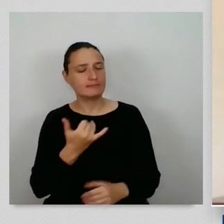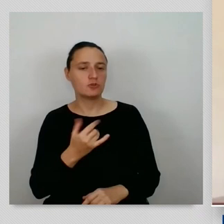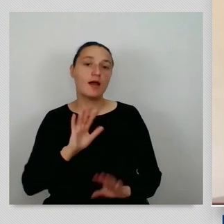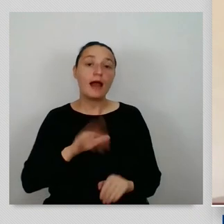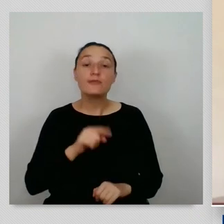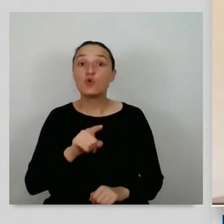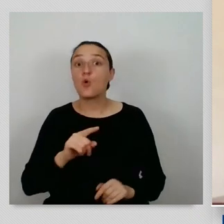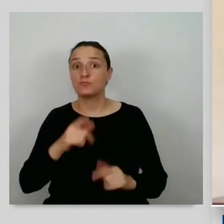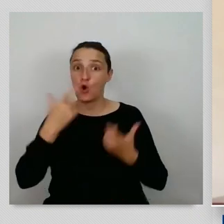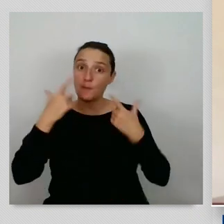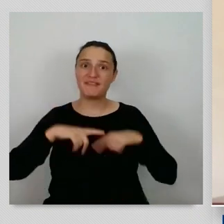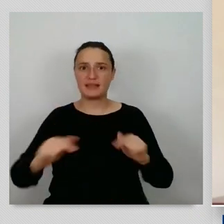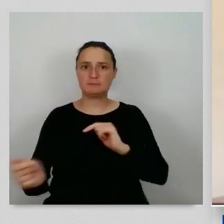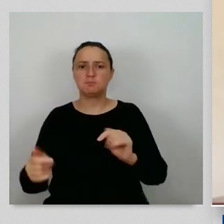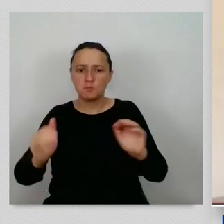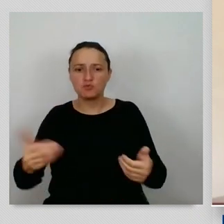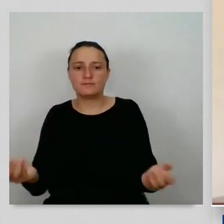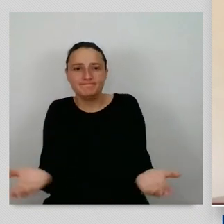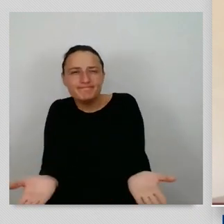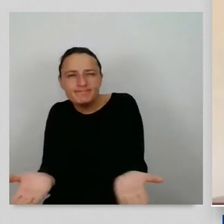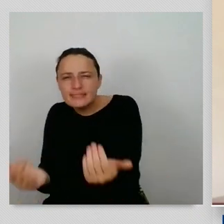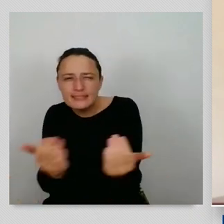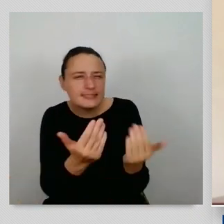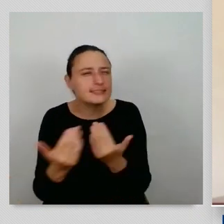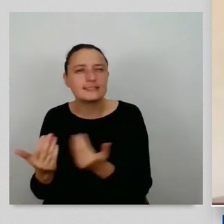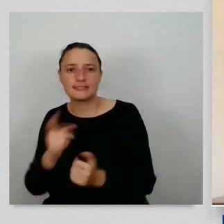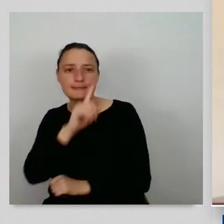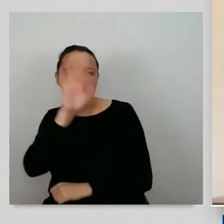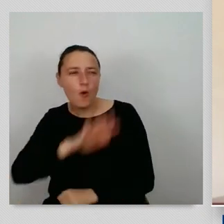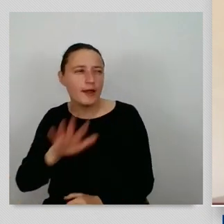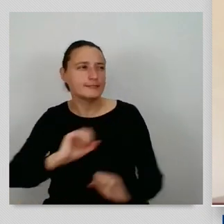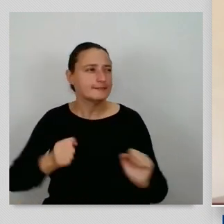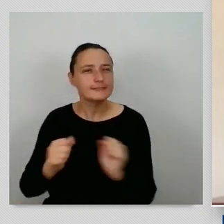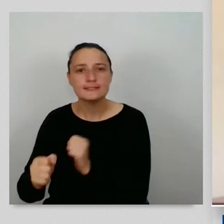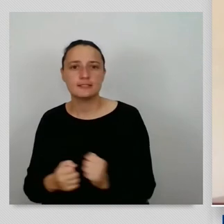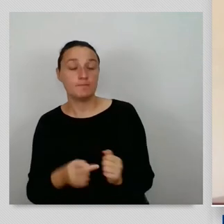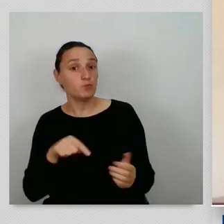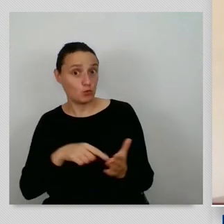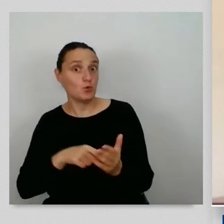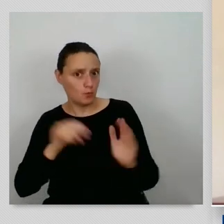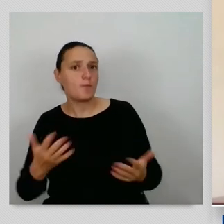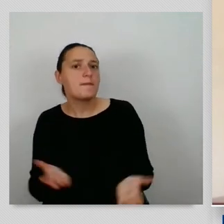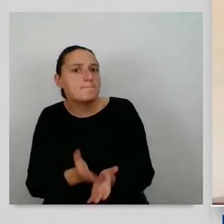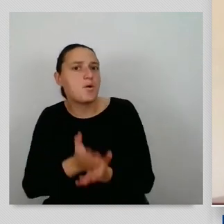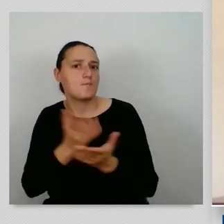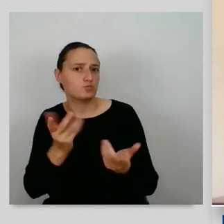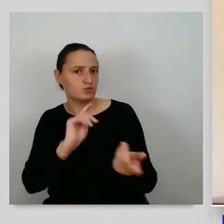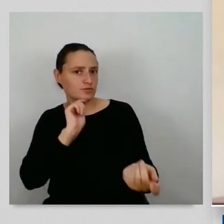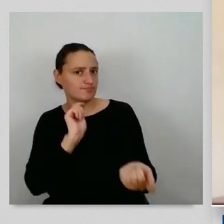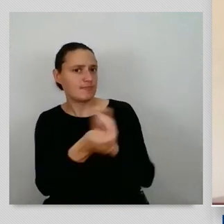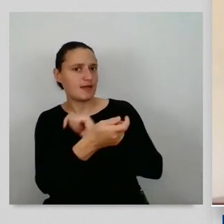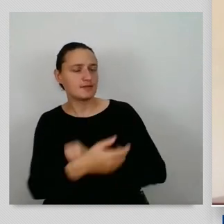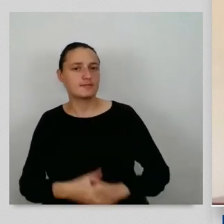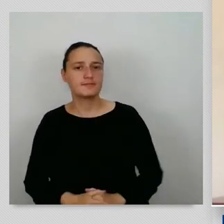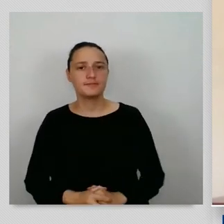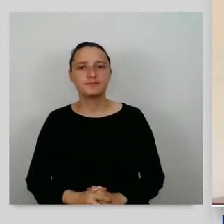mógłby zaktywizować pewną taki ferment społeczny i być takim katalizatorem zmian. Jeszcze na